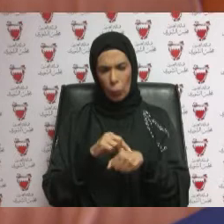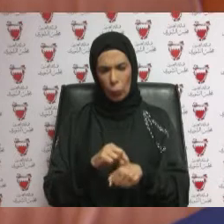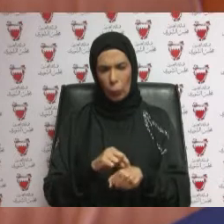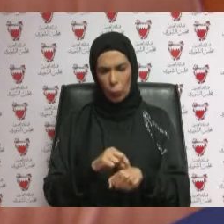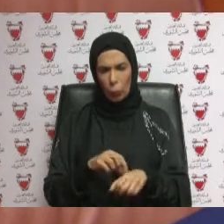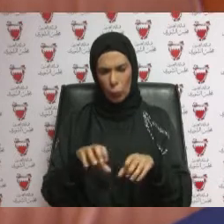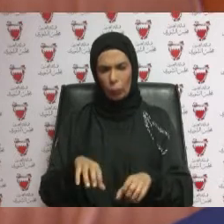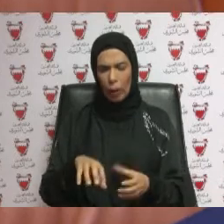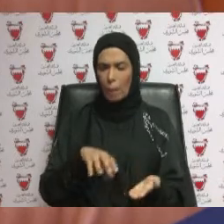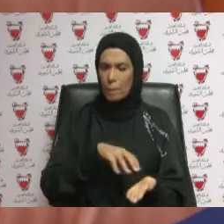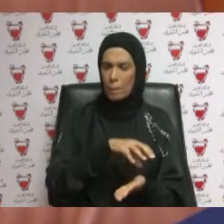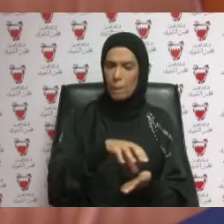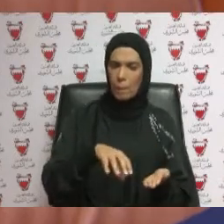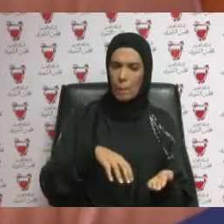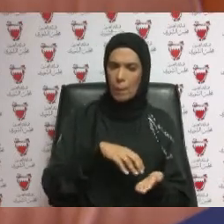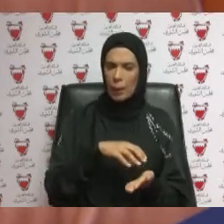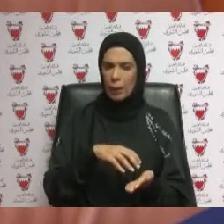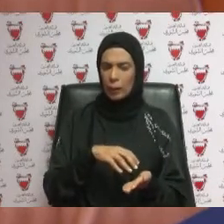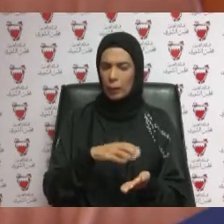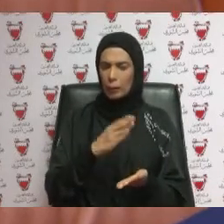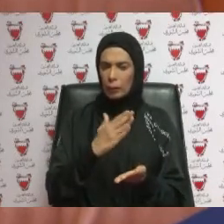في مناطق، وبعدين تقسيم